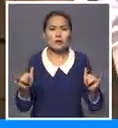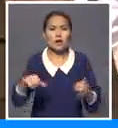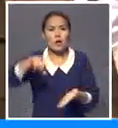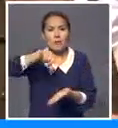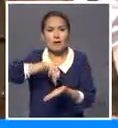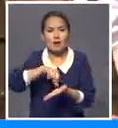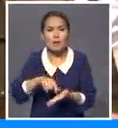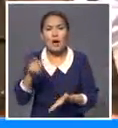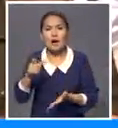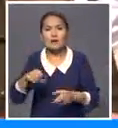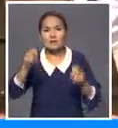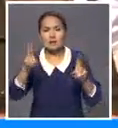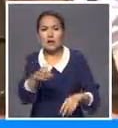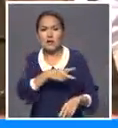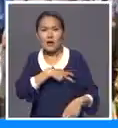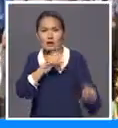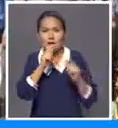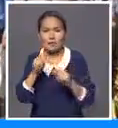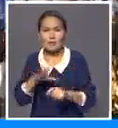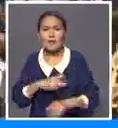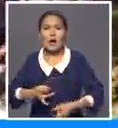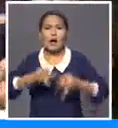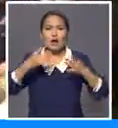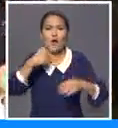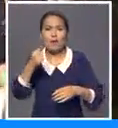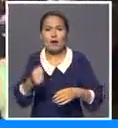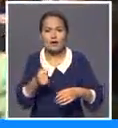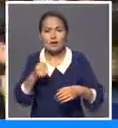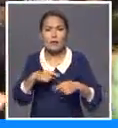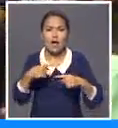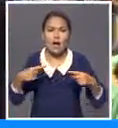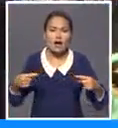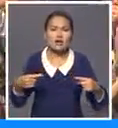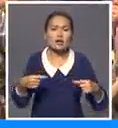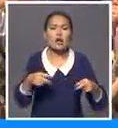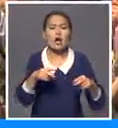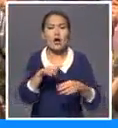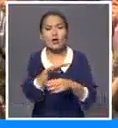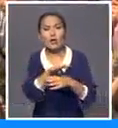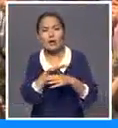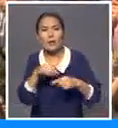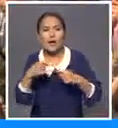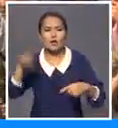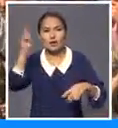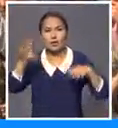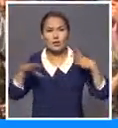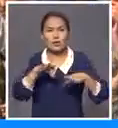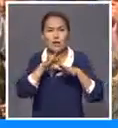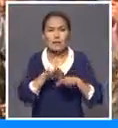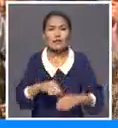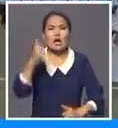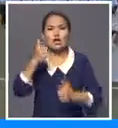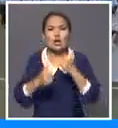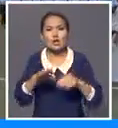қосып жүрген азаматтарға арнайы наградалар табыс етілді. Мереке аясында жауынгерлік қарудан ату, шағын футбол, кір көтеру, арқан тарту және